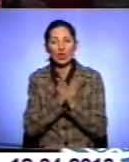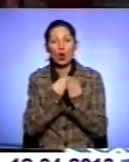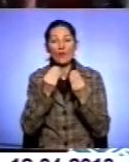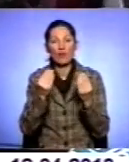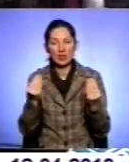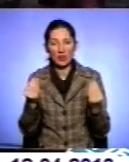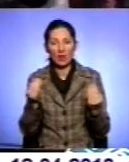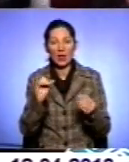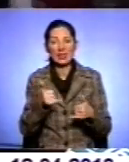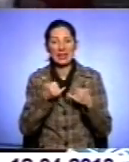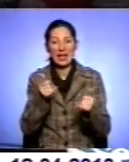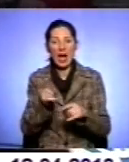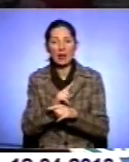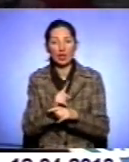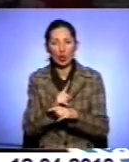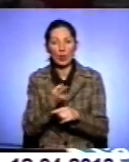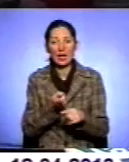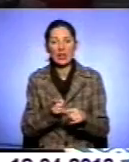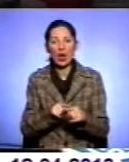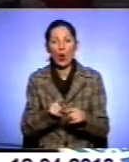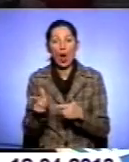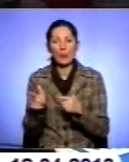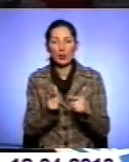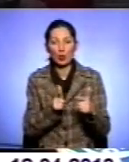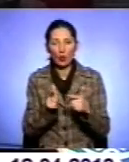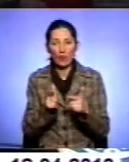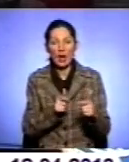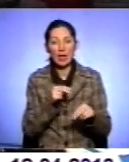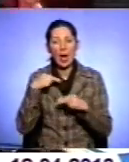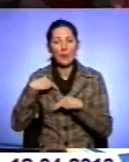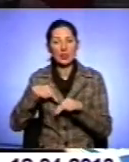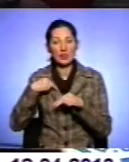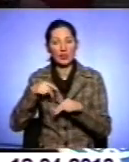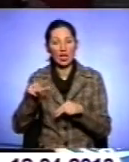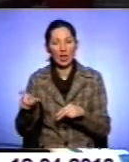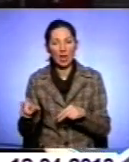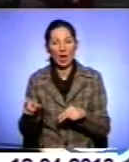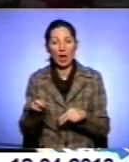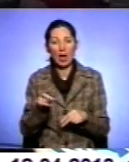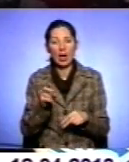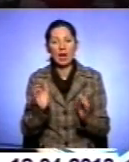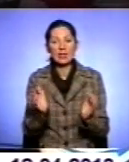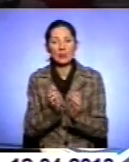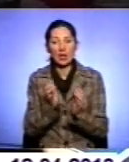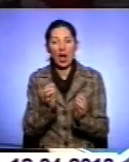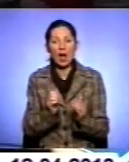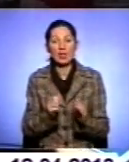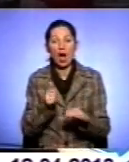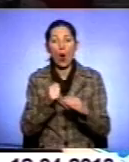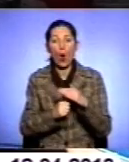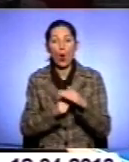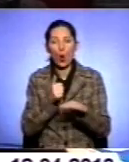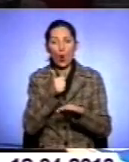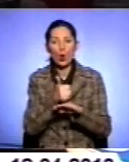виставка і для тернополян, яку підготували працівники зберігання основного